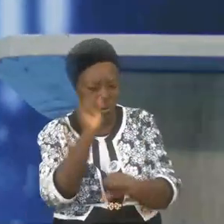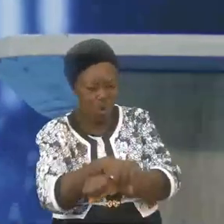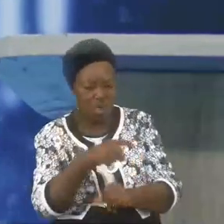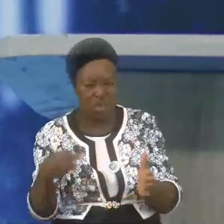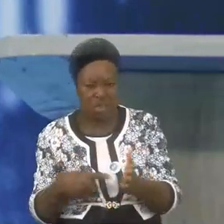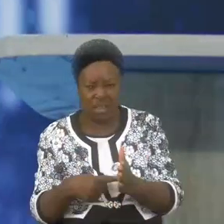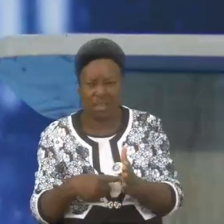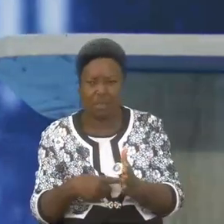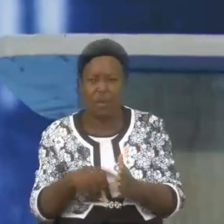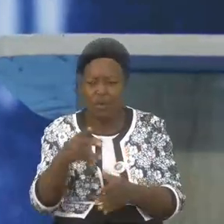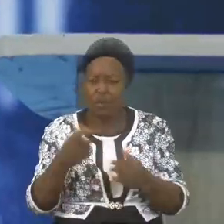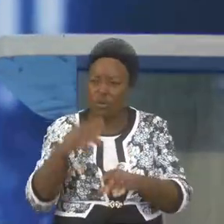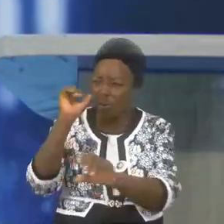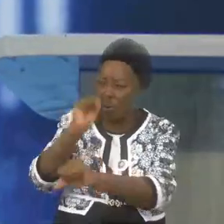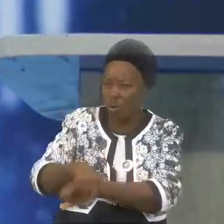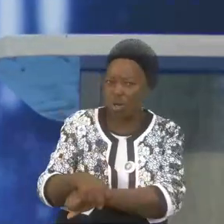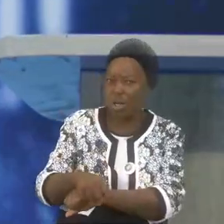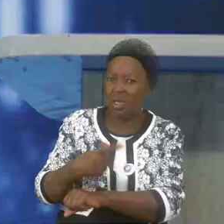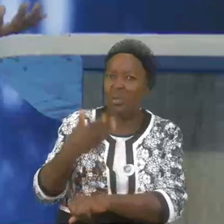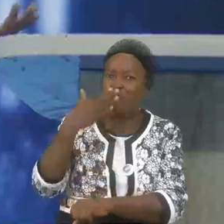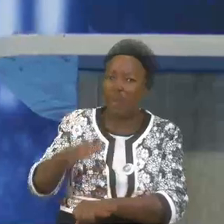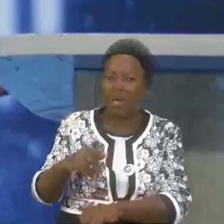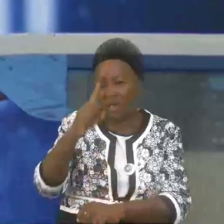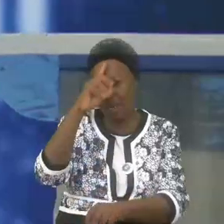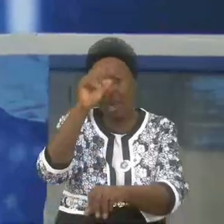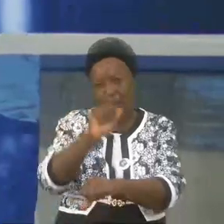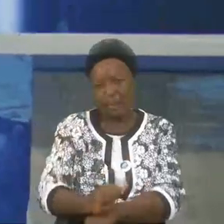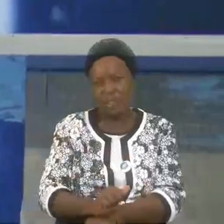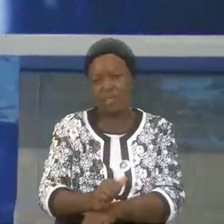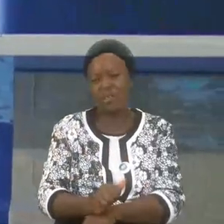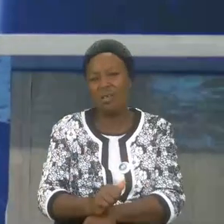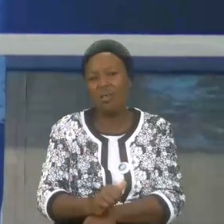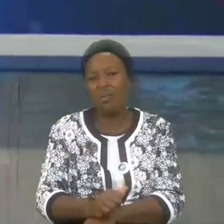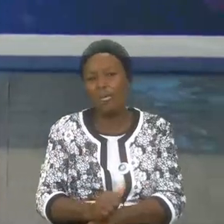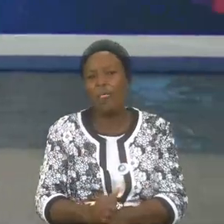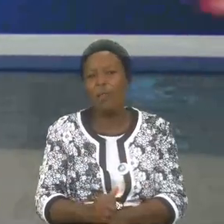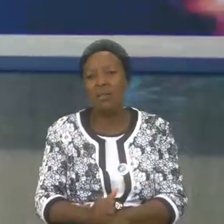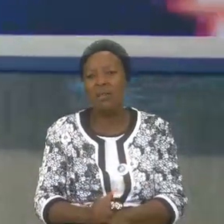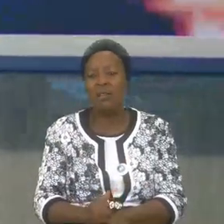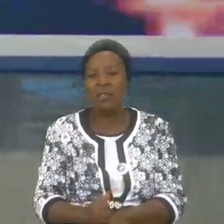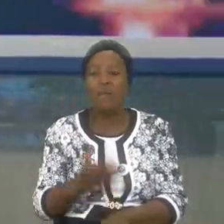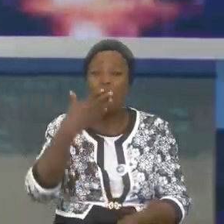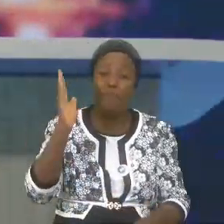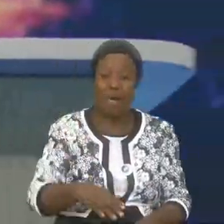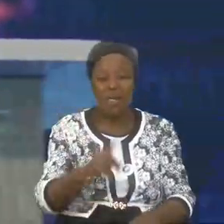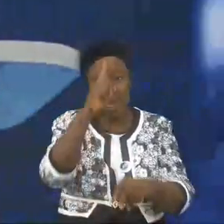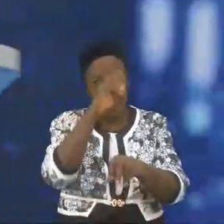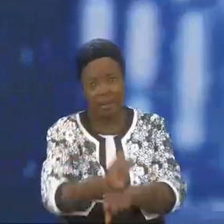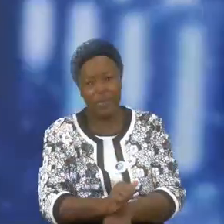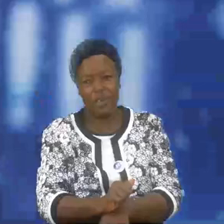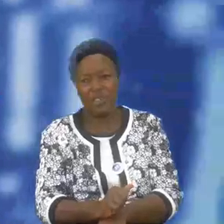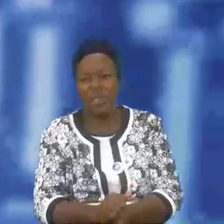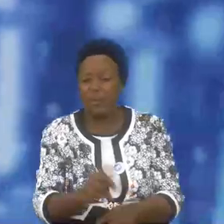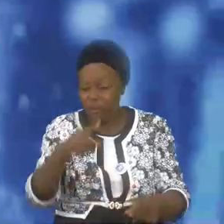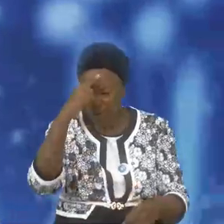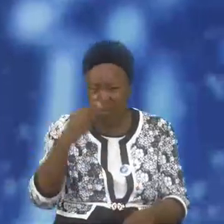ce que tu luttes chaque jour à vaincre, tu veux vaincre une mauvaise vie, vaincre une mauvaise habitude, parce